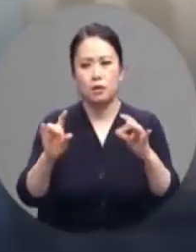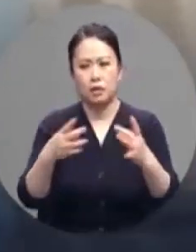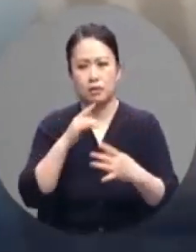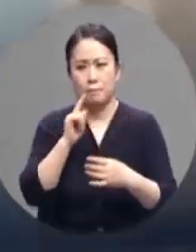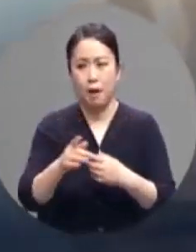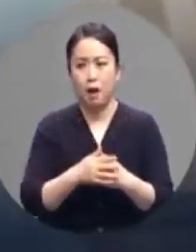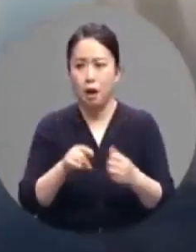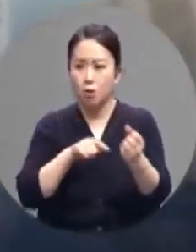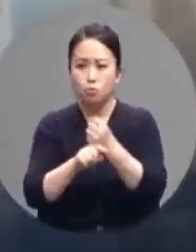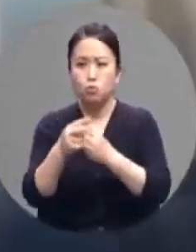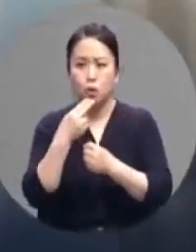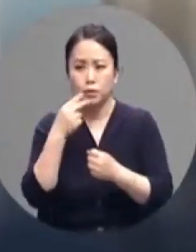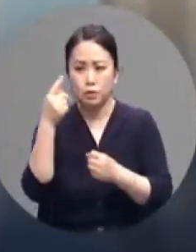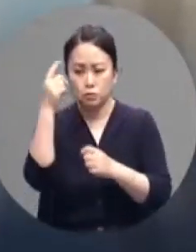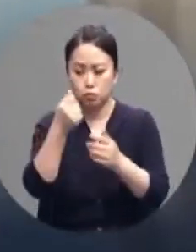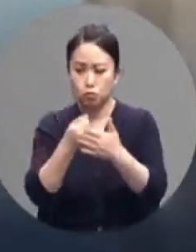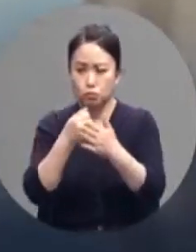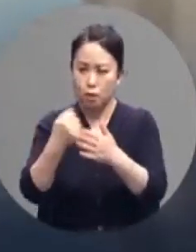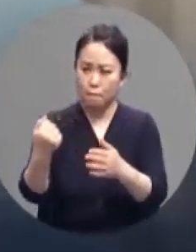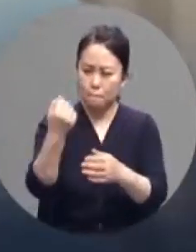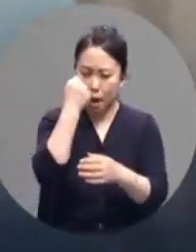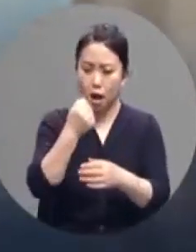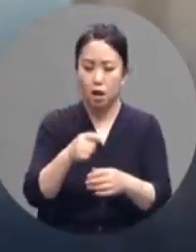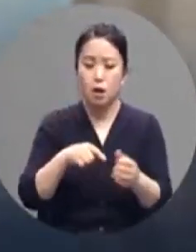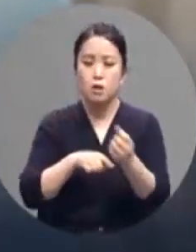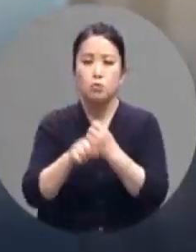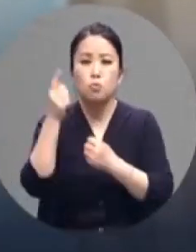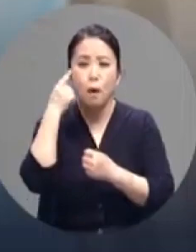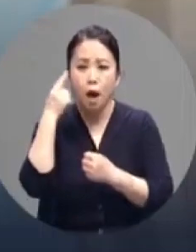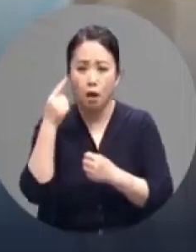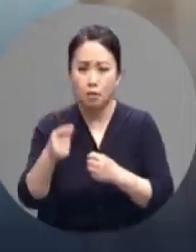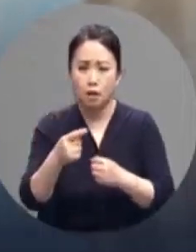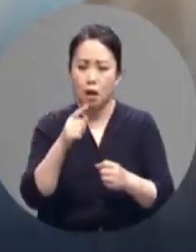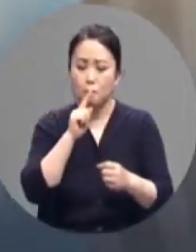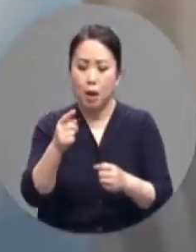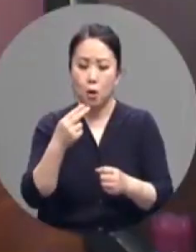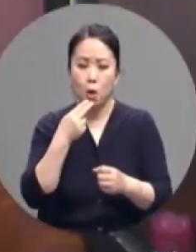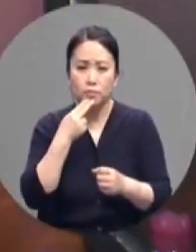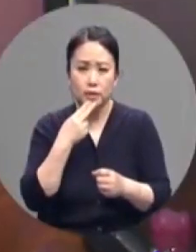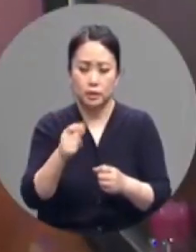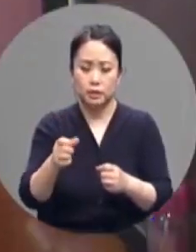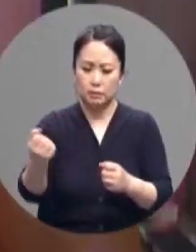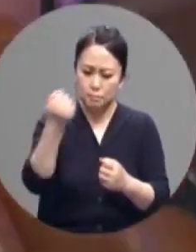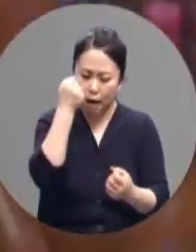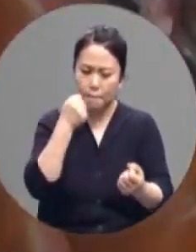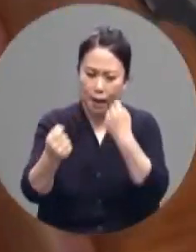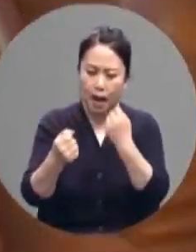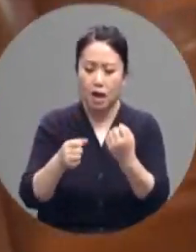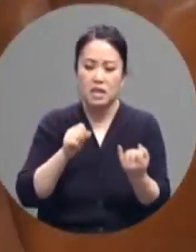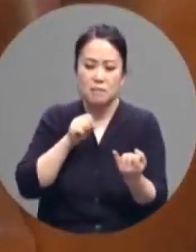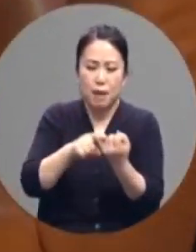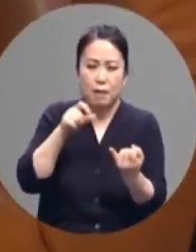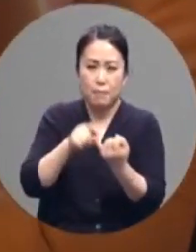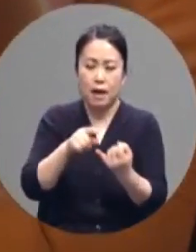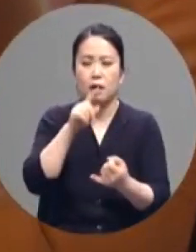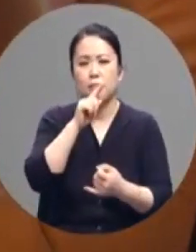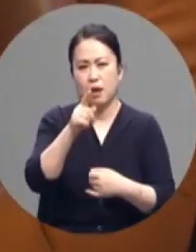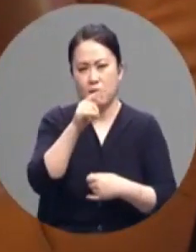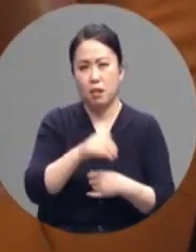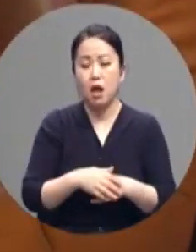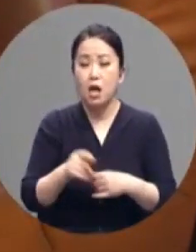기분이 날아오고 왜 그러냐 이게 날 따르고 막 발수 차고 막. 이 남성은 일행 7명과